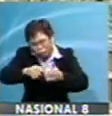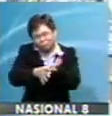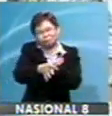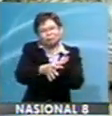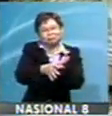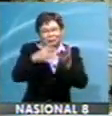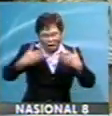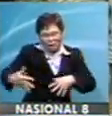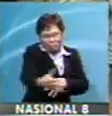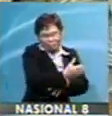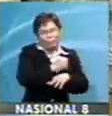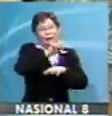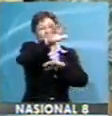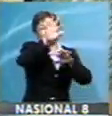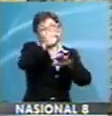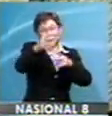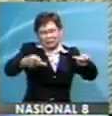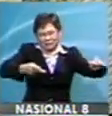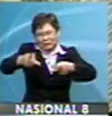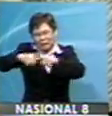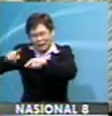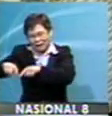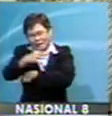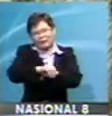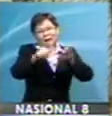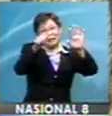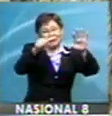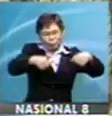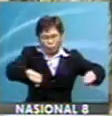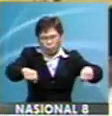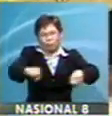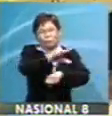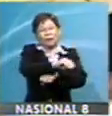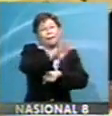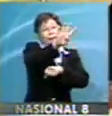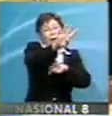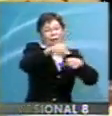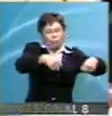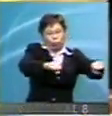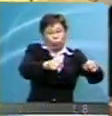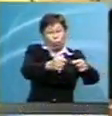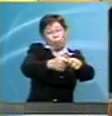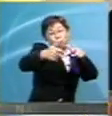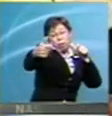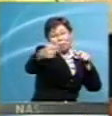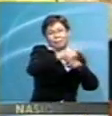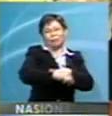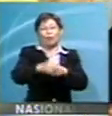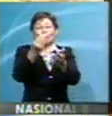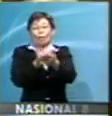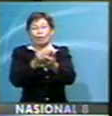turut disita sembilan kereta pelbagai jenis dan enam motosikal termasuk empat motosikal berkuasa tinggi Wang tunai